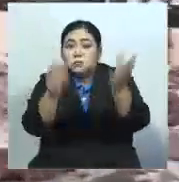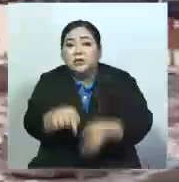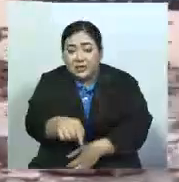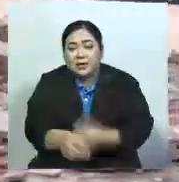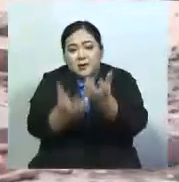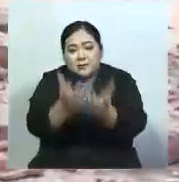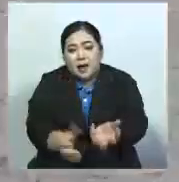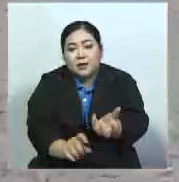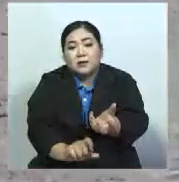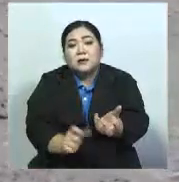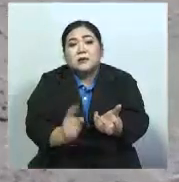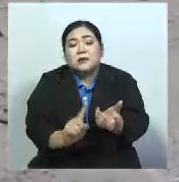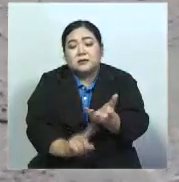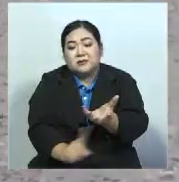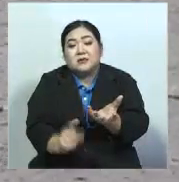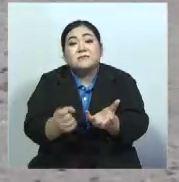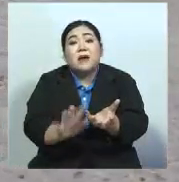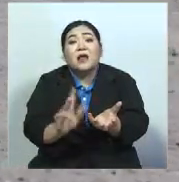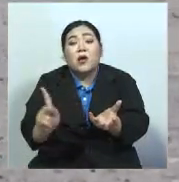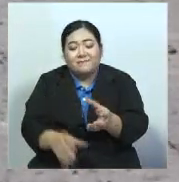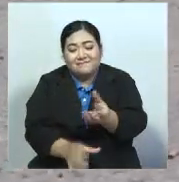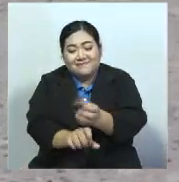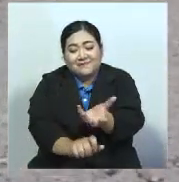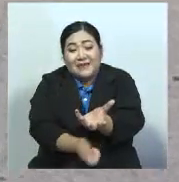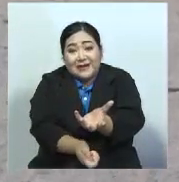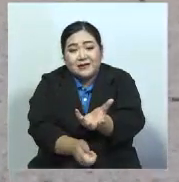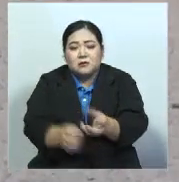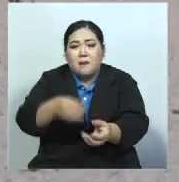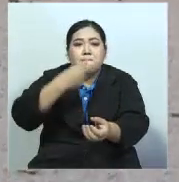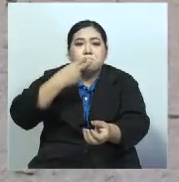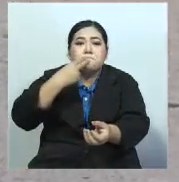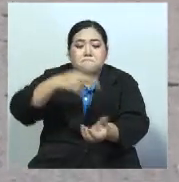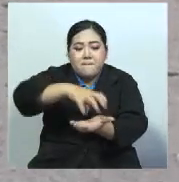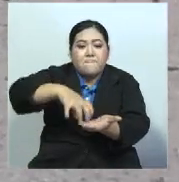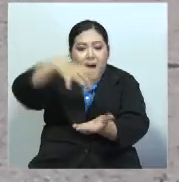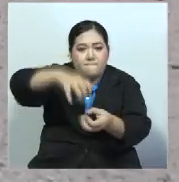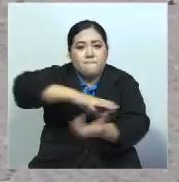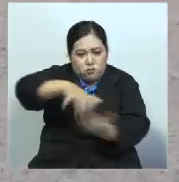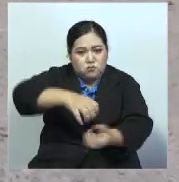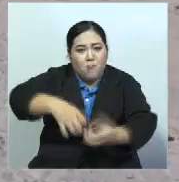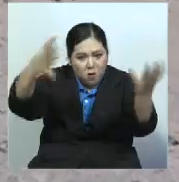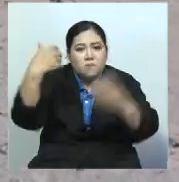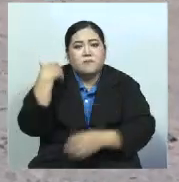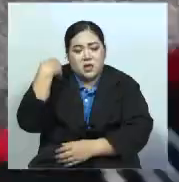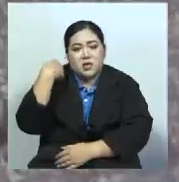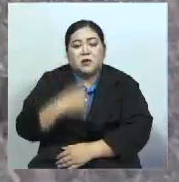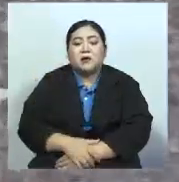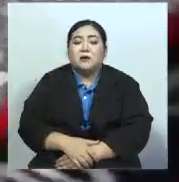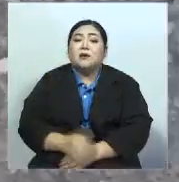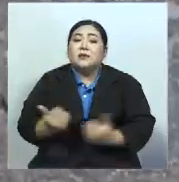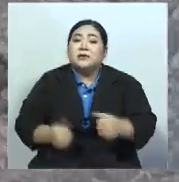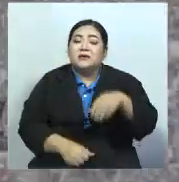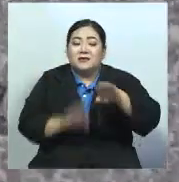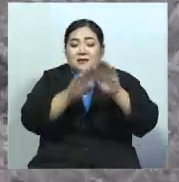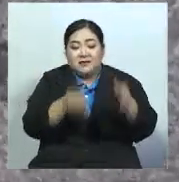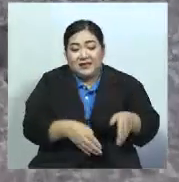กรัมนอกจากจุดนี้แล้วก็ยังมีเหตุระเบิดที่ตู้ ATM ธนาคารอิสลามห